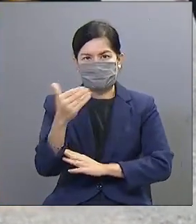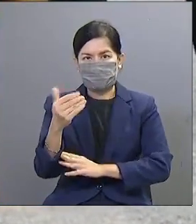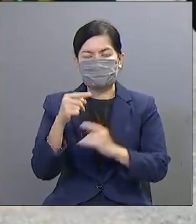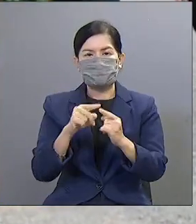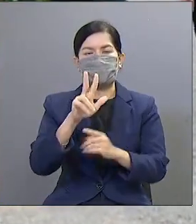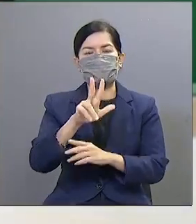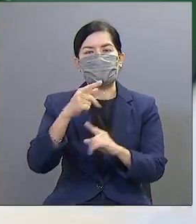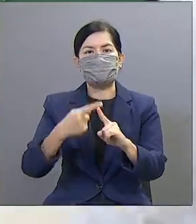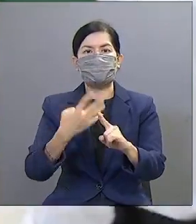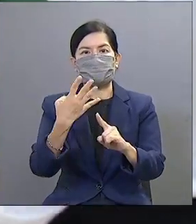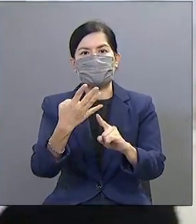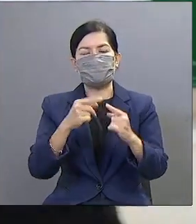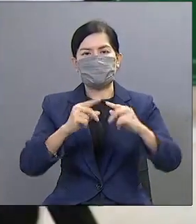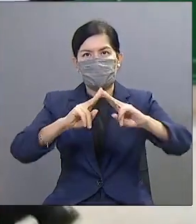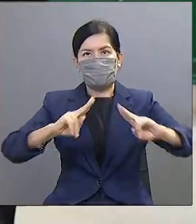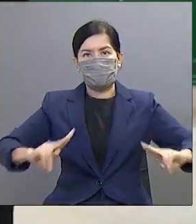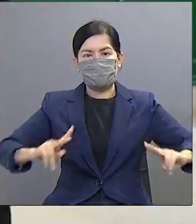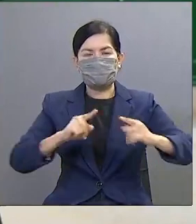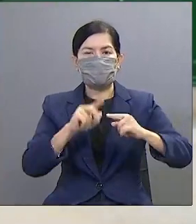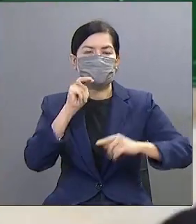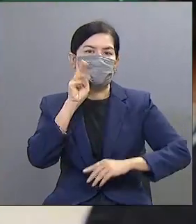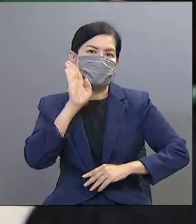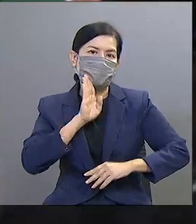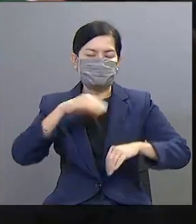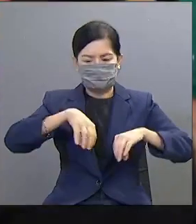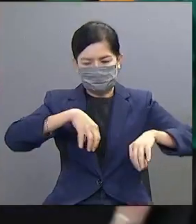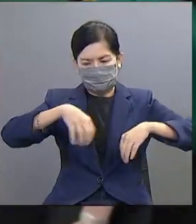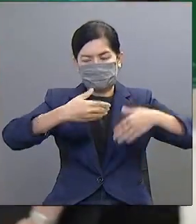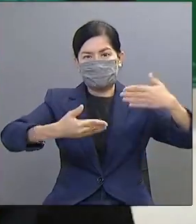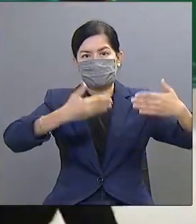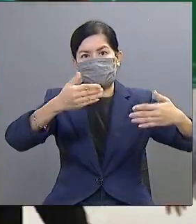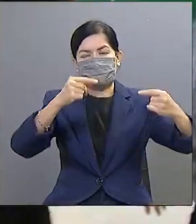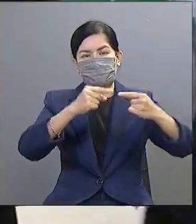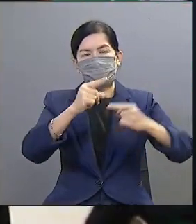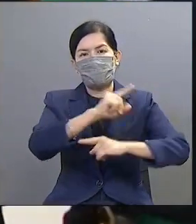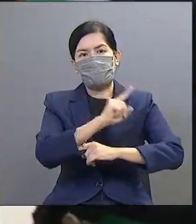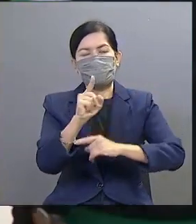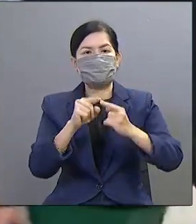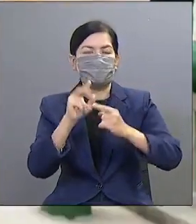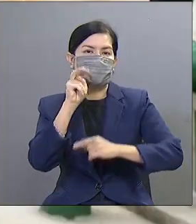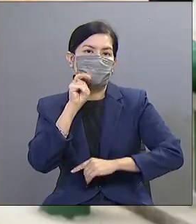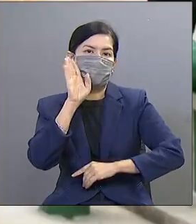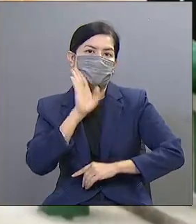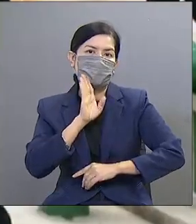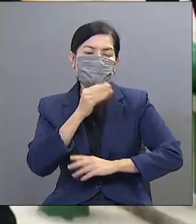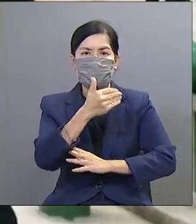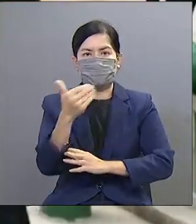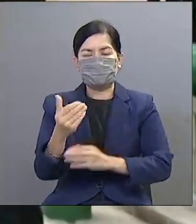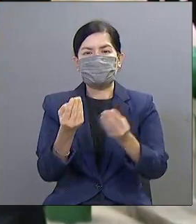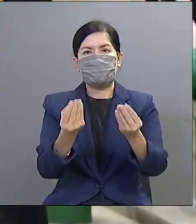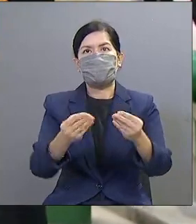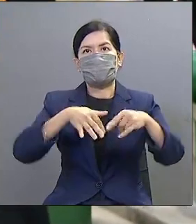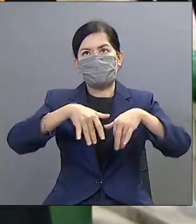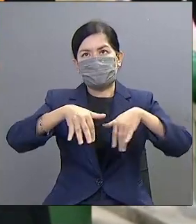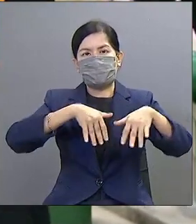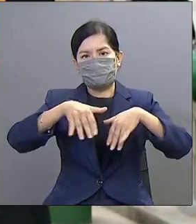ุกปี โกมก็อาจจะต้องจดกิเด็กรมเป็วนน้ำบาดาลแ่งชาติ้กบประชาชนเพื่ให้ได้ใช้ประโกเกี่วเรื่องน้บาดาลต